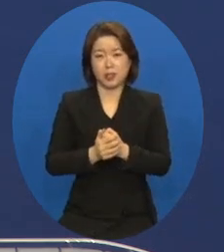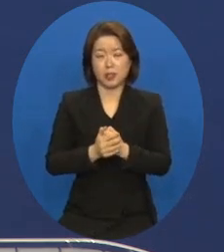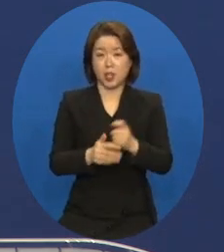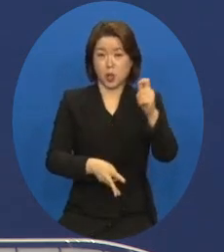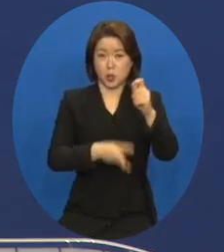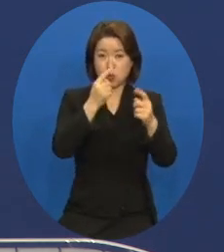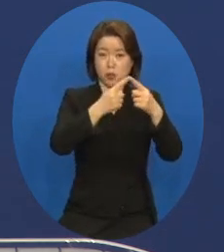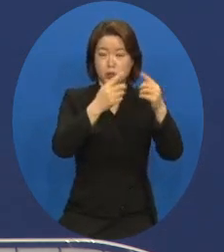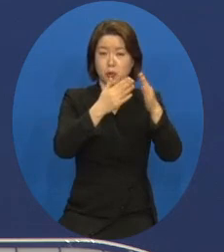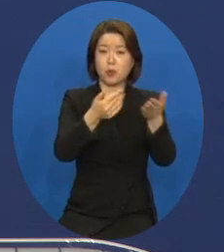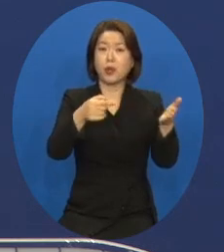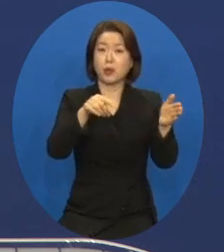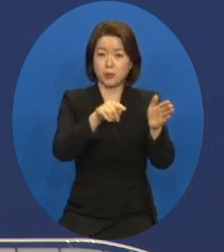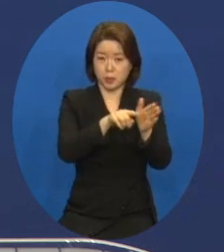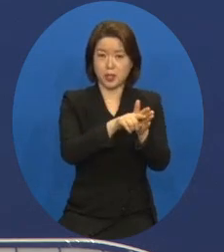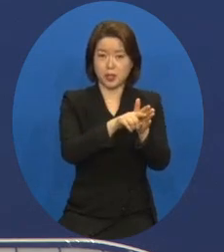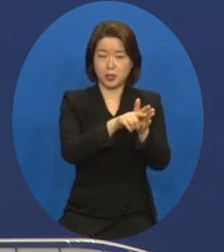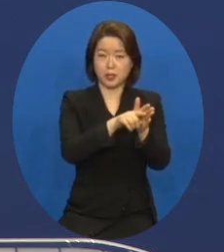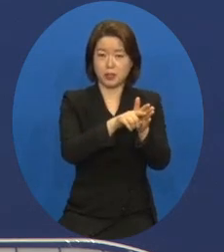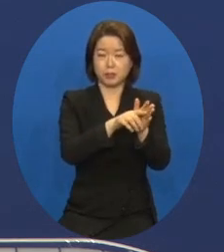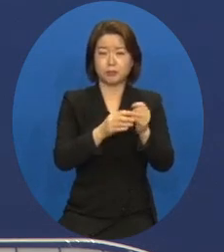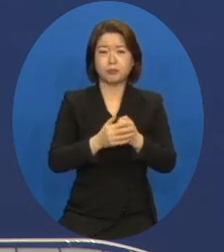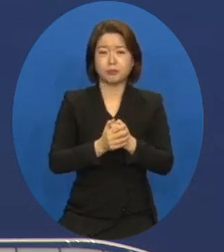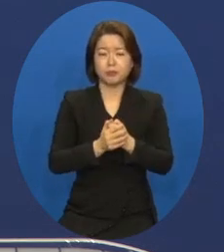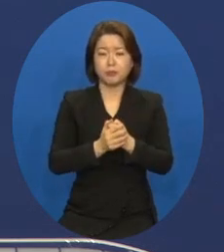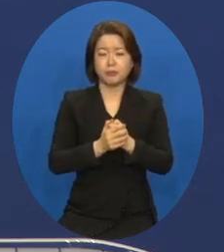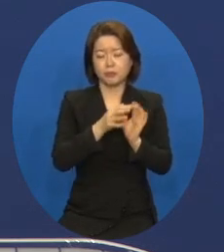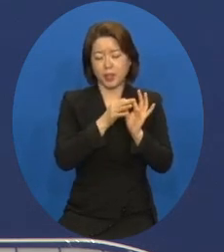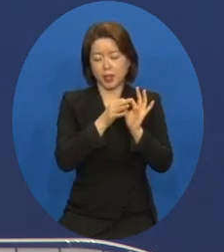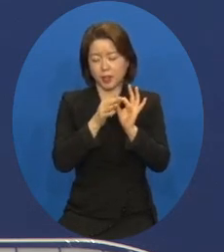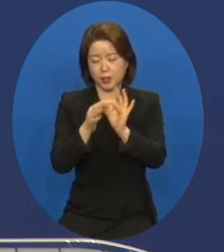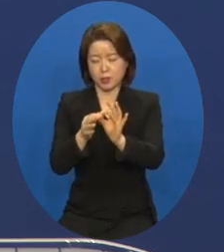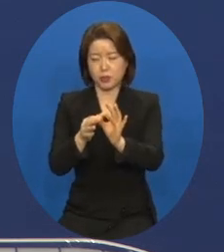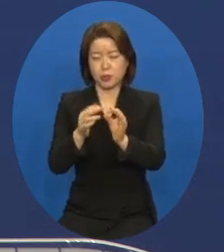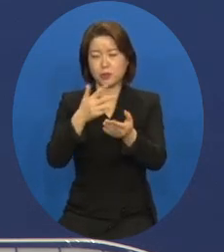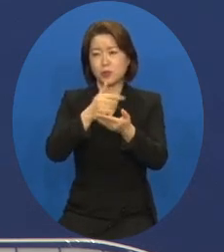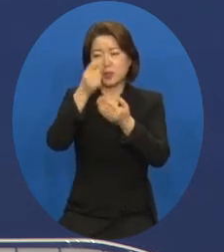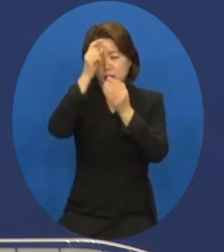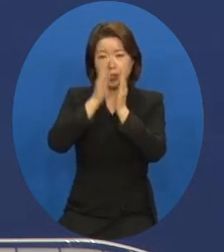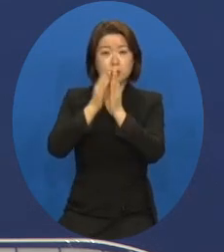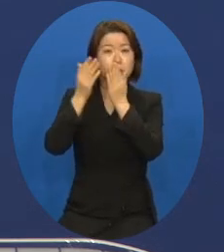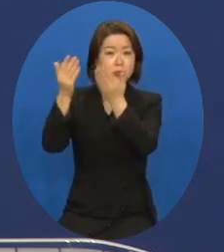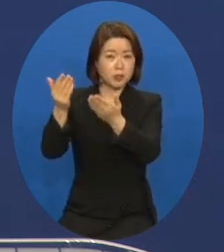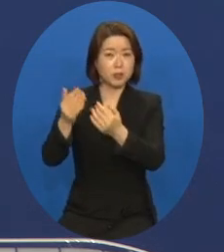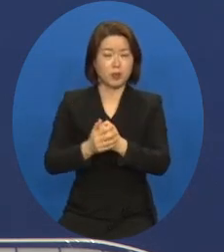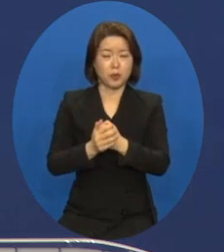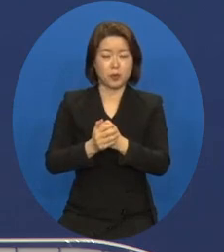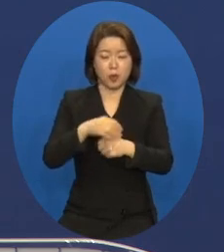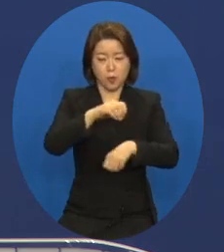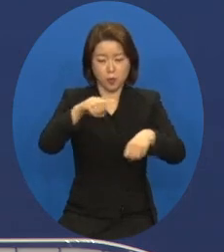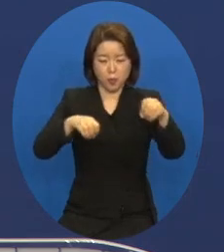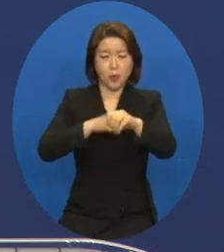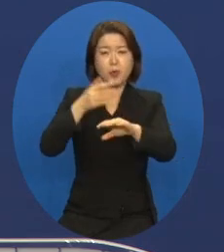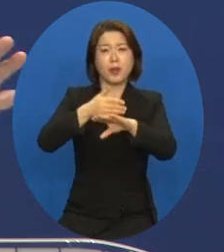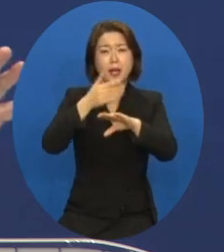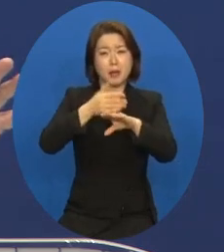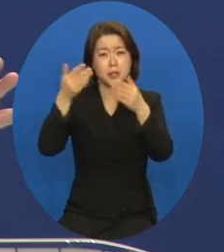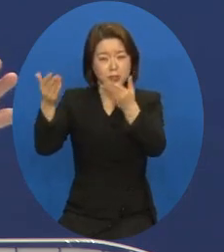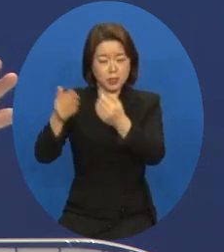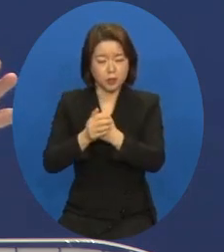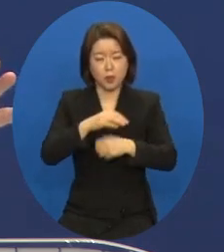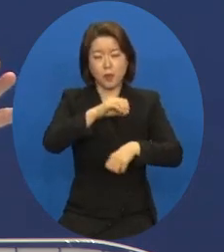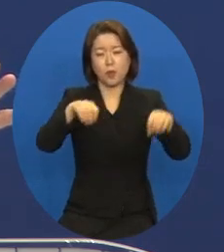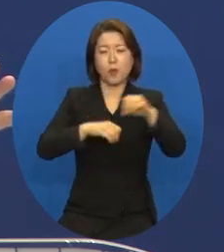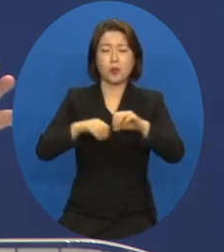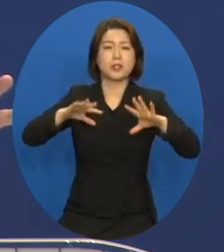교회를 위해서 그는 끊이지 아니하고 기도하고 그리고 오히려 감사하고 오히려 자랑했던